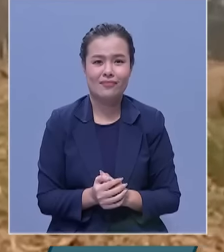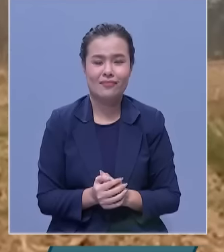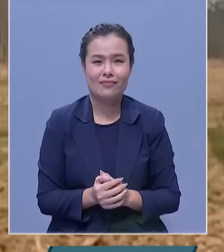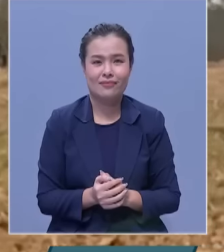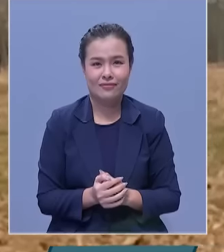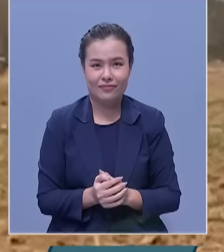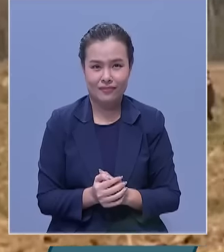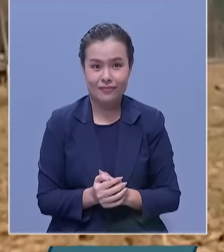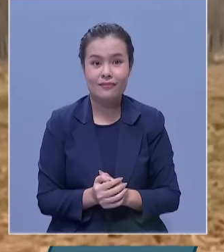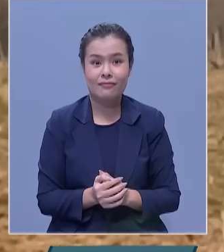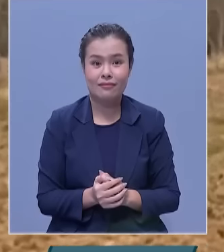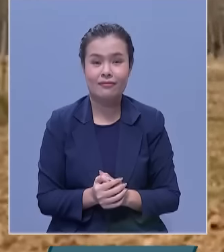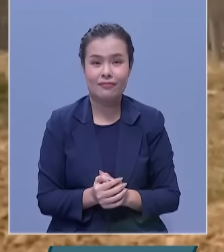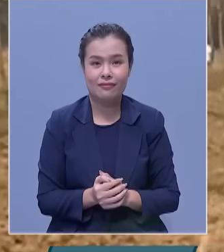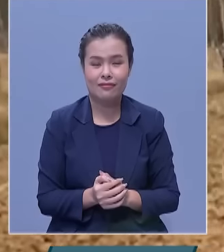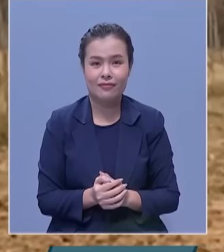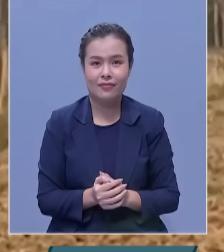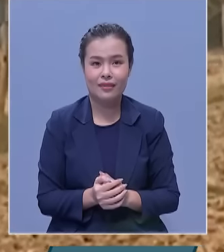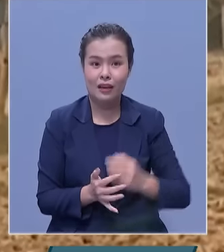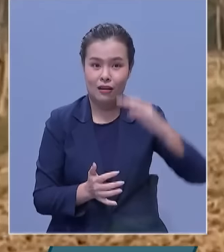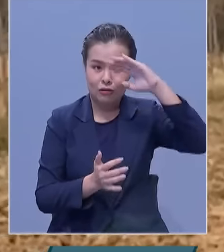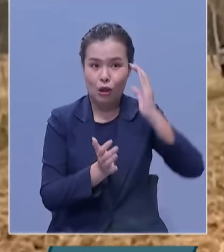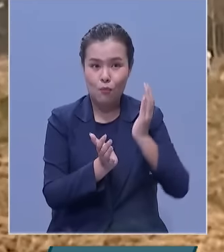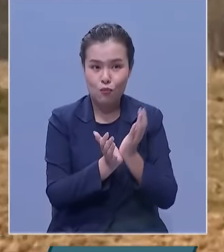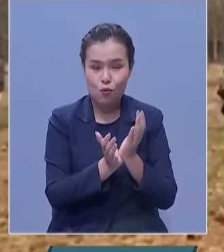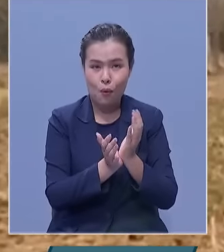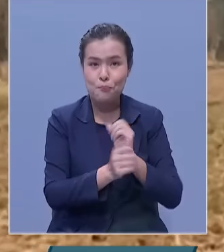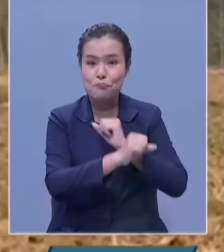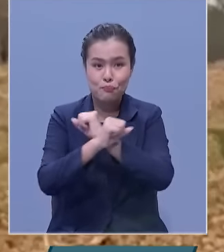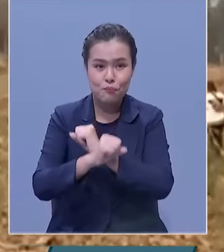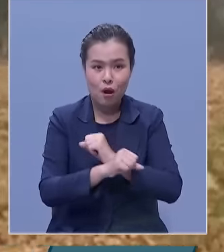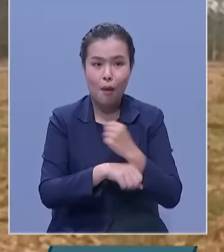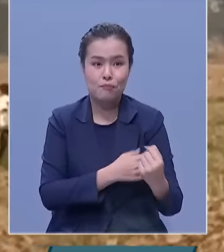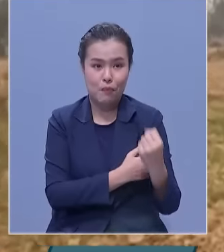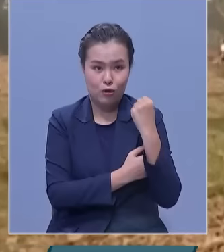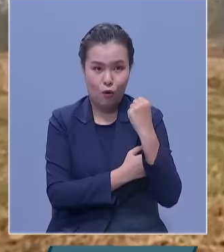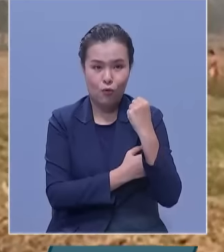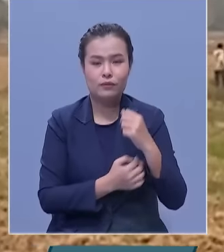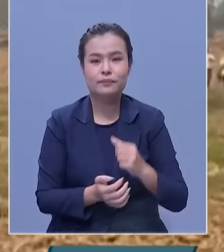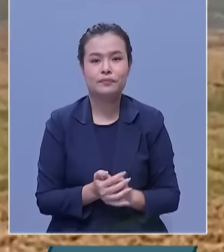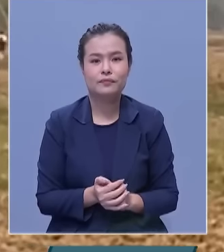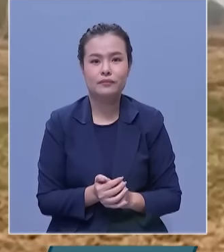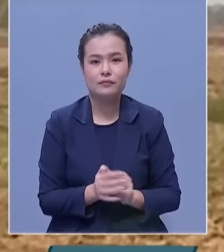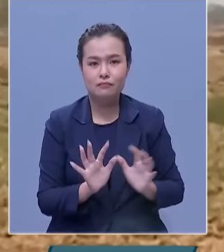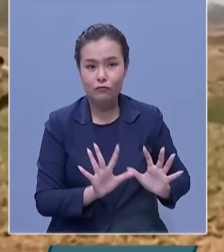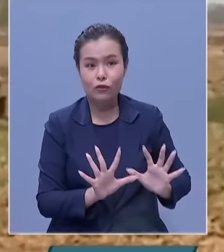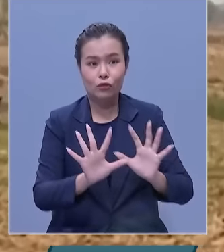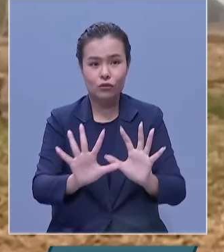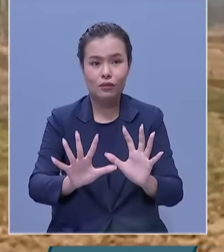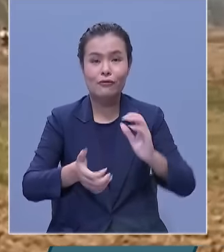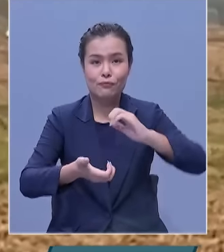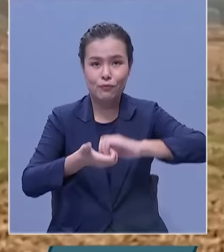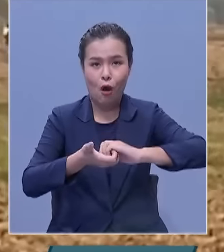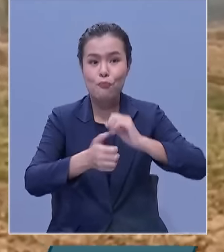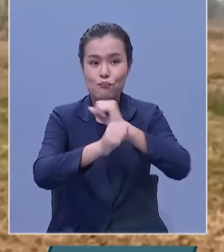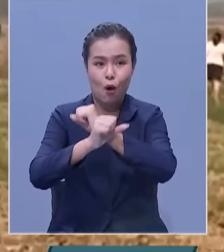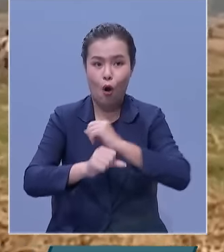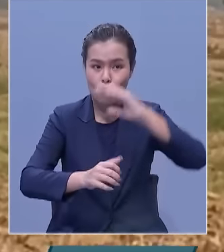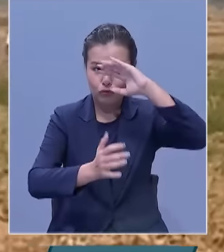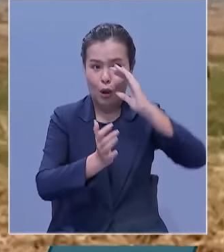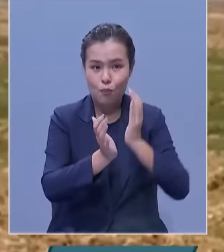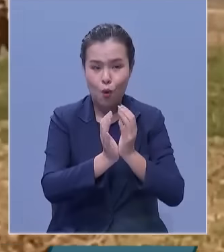ได้นะคะนี่เหตุการณ์ที่เจ้าหน้าที่กองอำนวยการรักษาความมั่นคงภายในราชอาณาจักรส่วนที่กำลังกับฝ่ายปกครองแล้วก็ตำรวจ